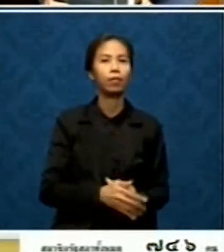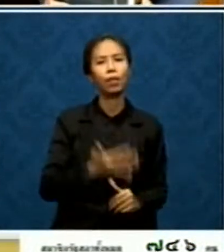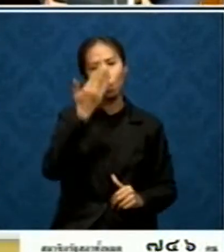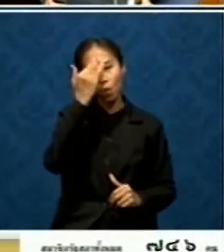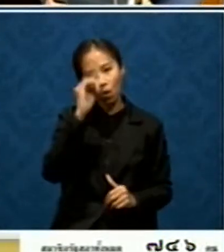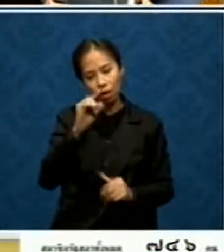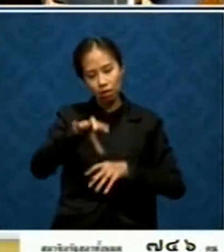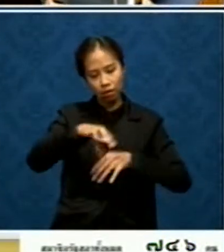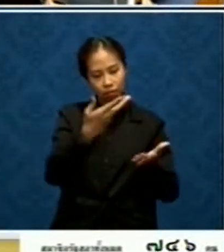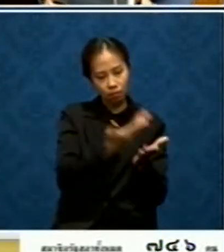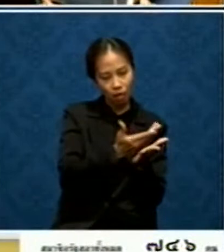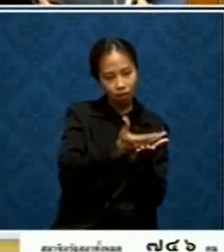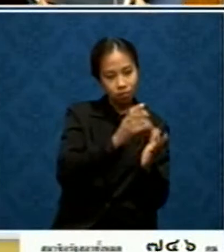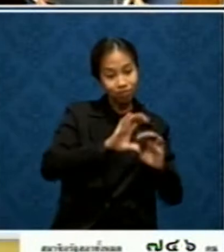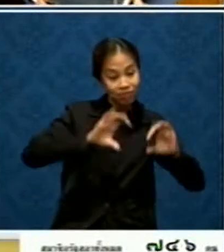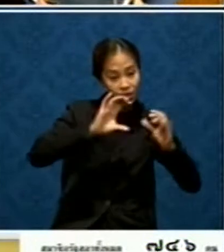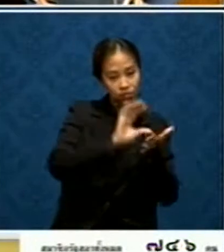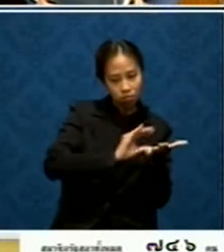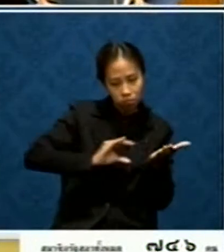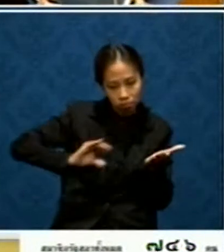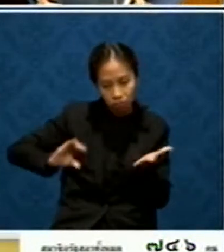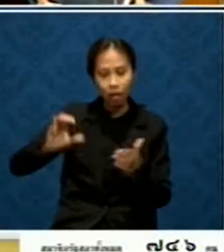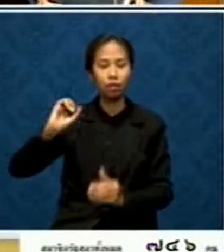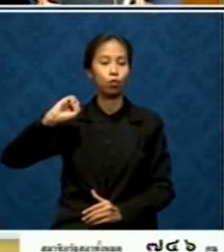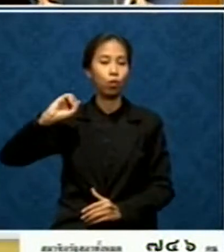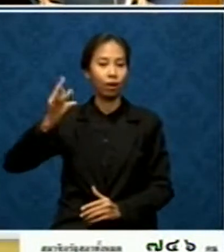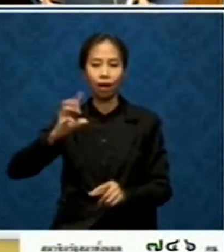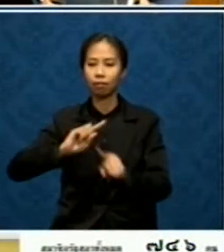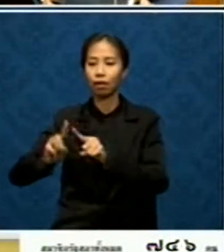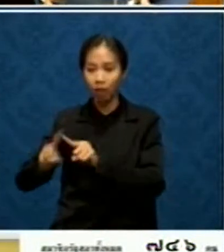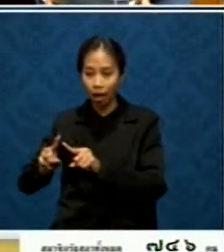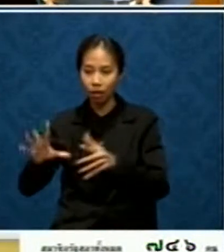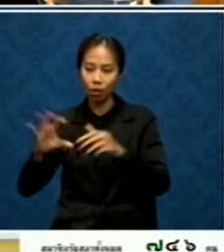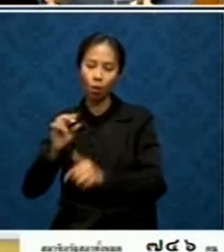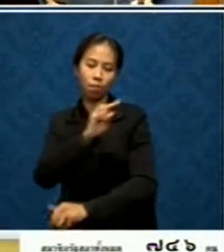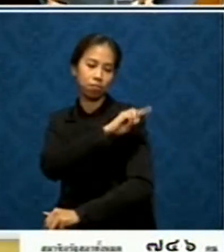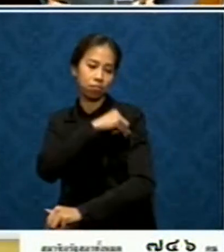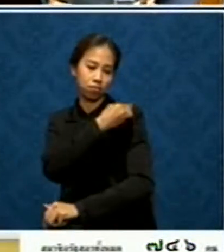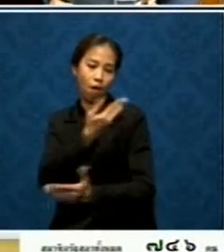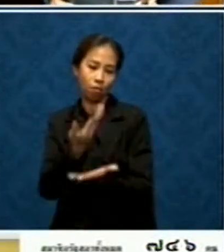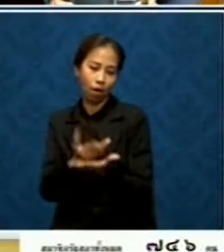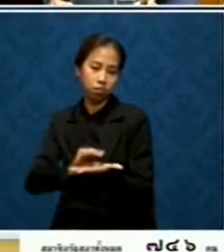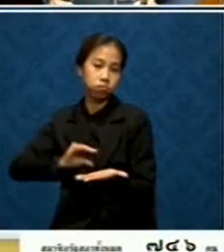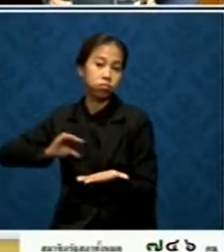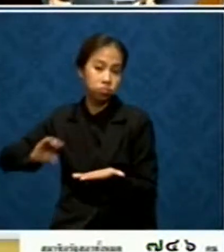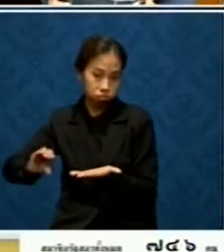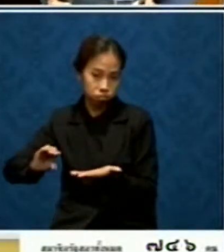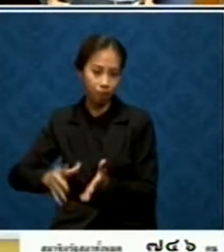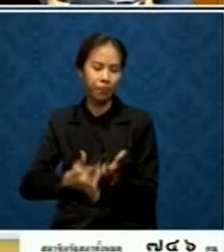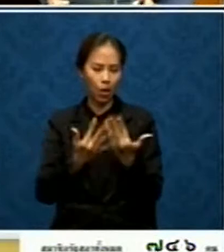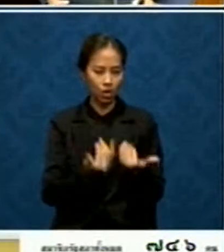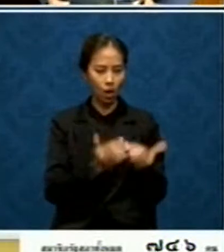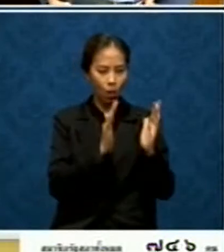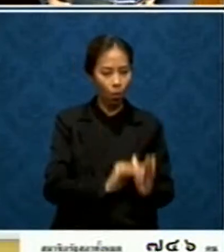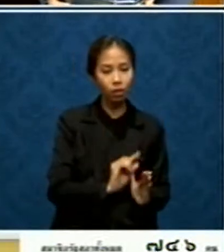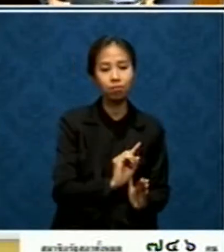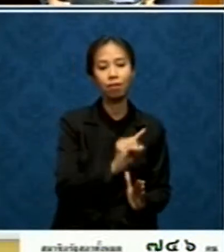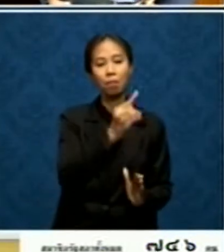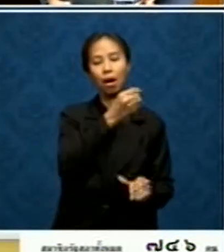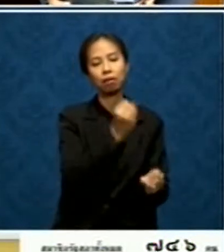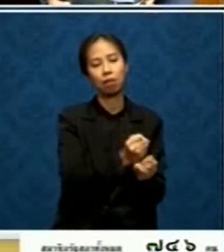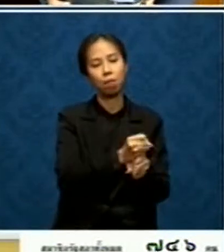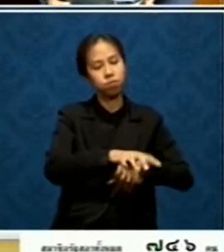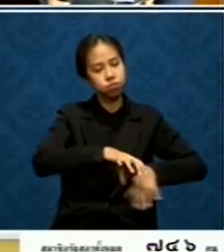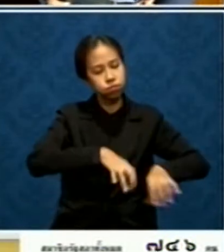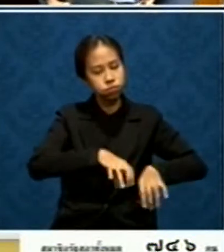วัสดิการและงบประมาณด้านสาธารณสุขขณะที่การสร้างทรัพยากรมนุษย์เพื่อมาทดแทนกลายเป็น